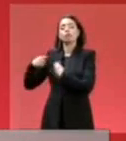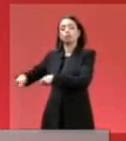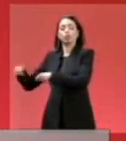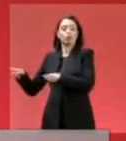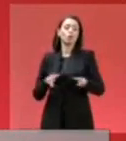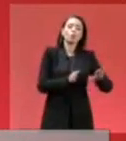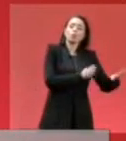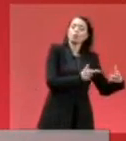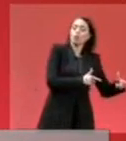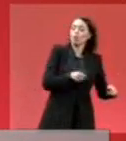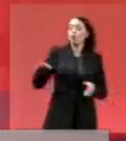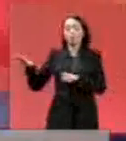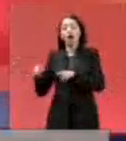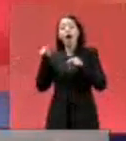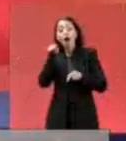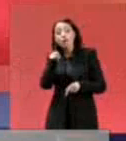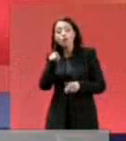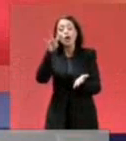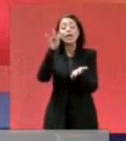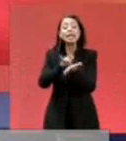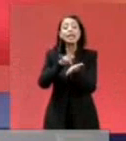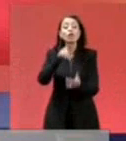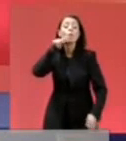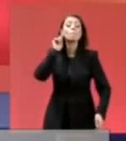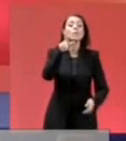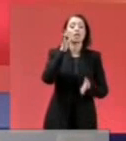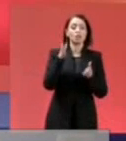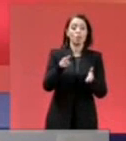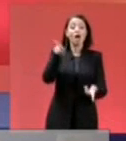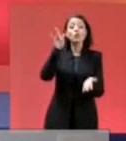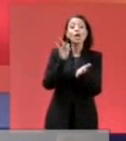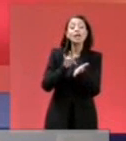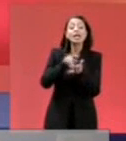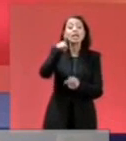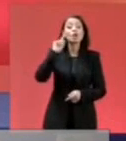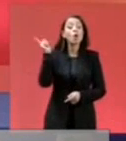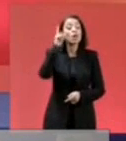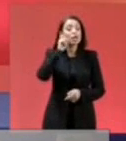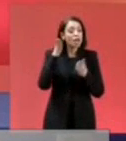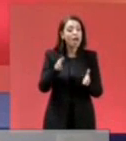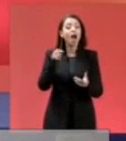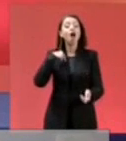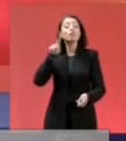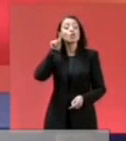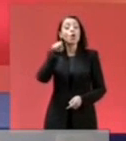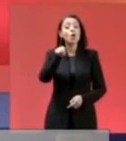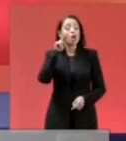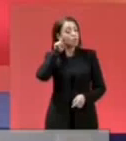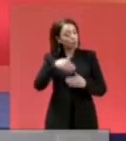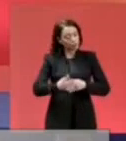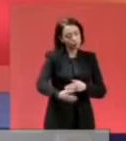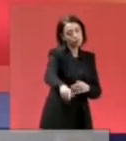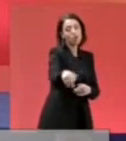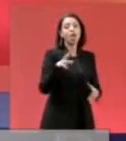από την άλλη μεριά. Αυτό είναι το κεντρικό δίλημα, αυτό είναι το κεντρικό ερώτημα, αυτό είναι το κεντρικό διακύβευμα στις